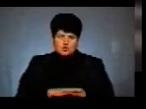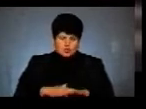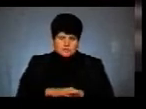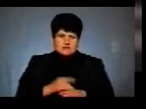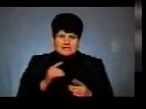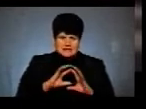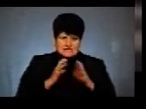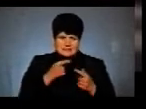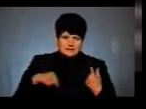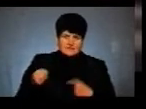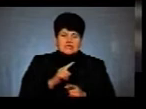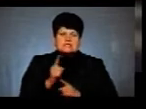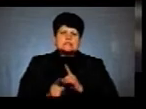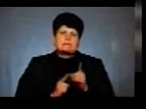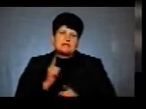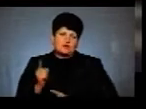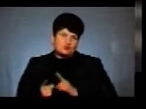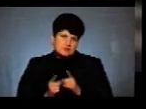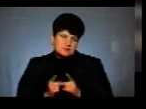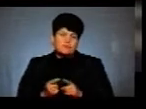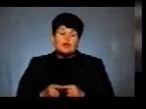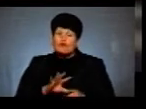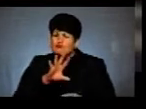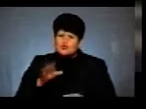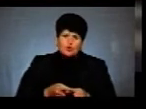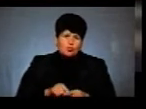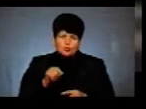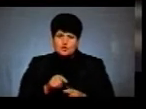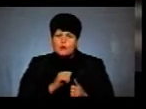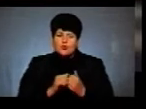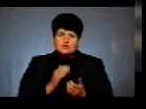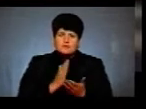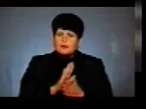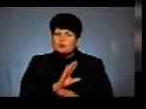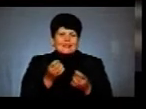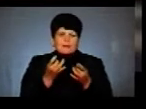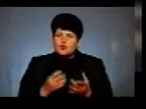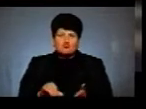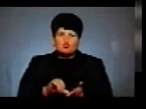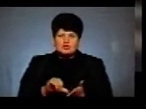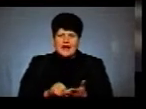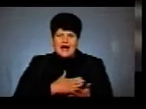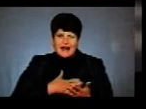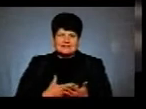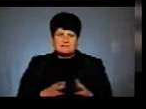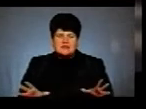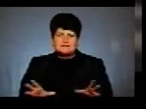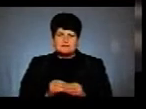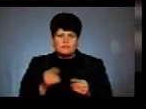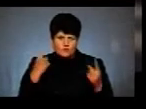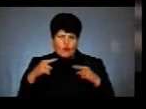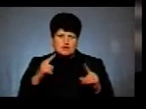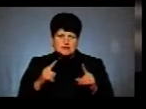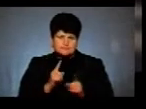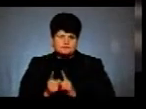навколо дуже стрімко змінюються. І в усьому цьому кожен з нас має бути не просто учасником, а активним співтворцем перетворень.